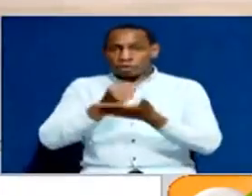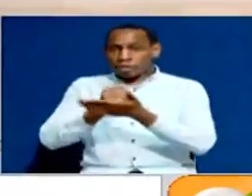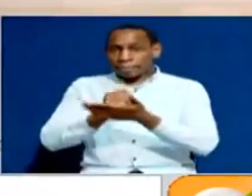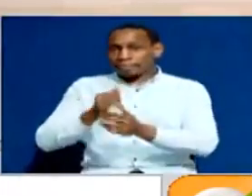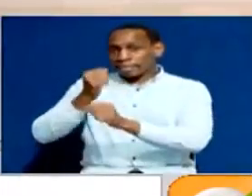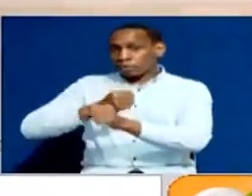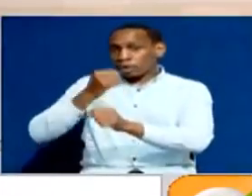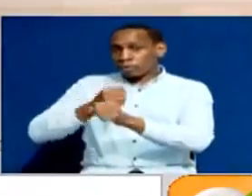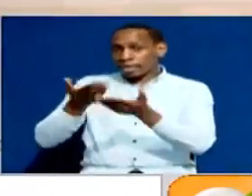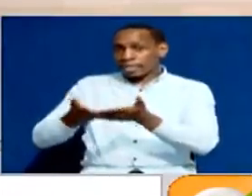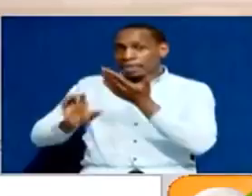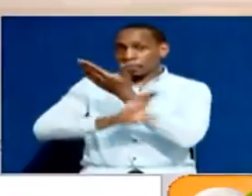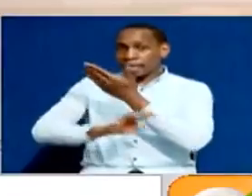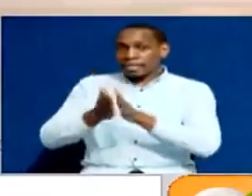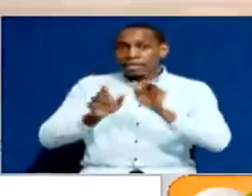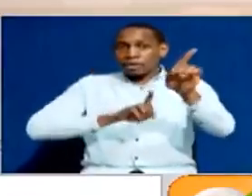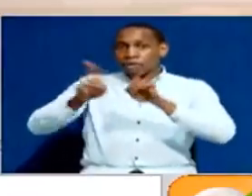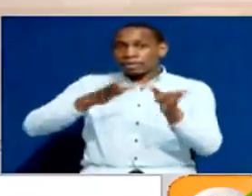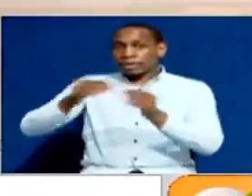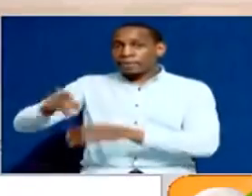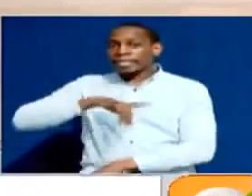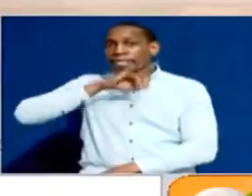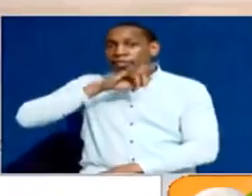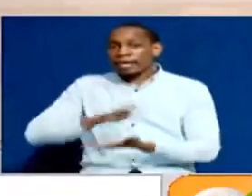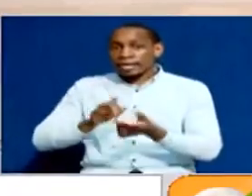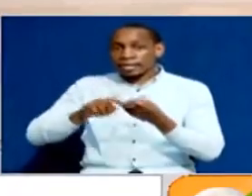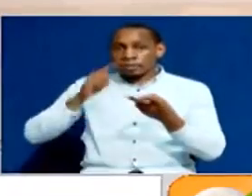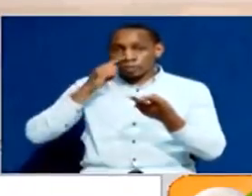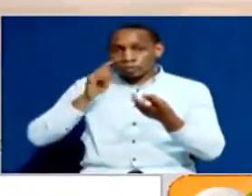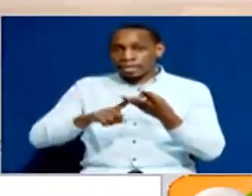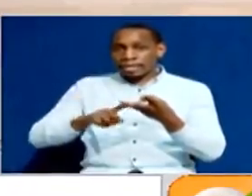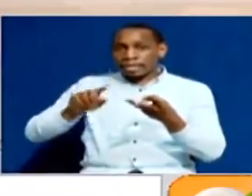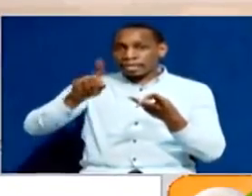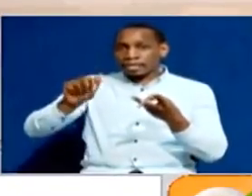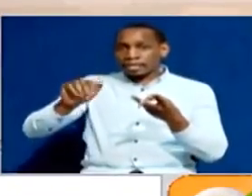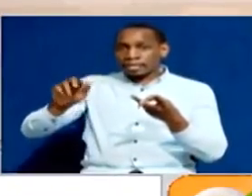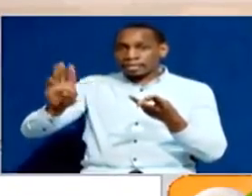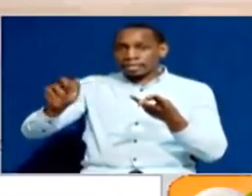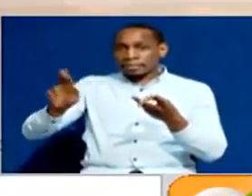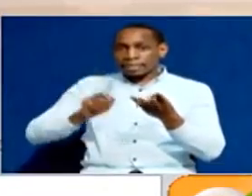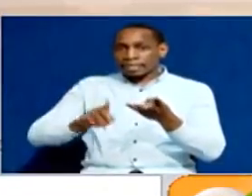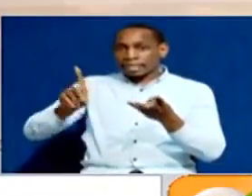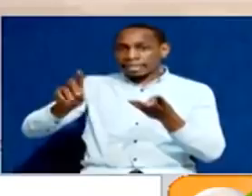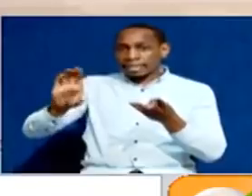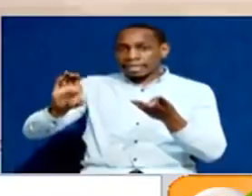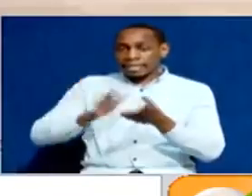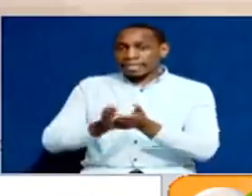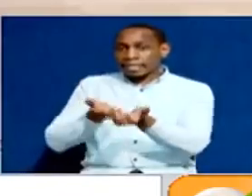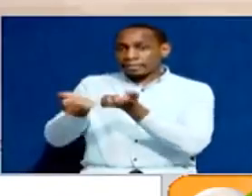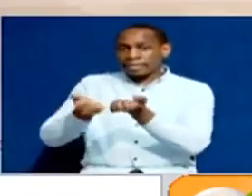ya kufanya kazi nchini kwa kusafiri hadi Uganda, Sudan, Zanzibar na Congo DRC kwa